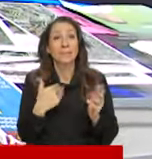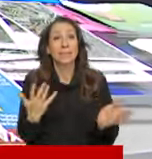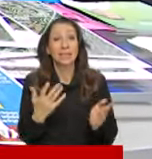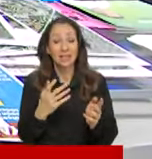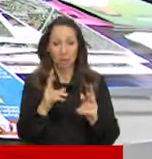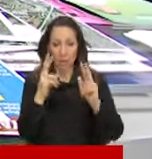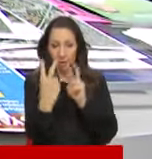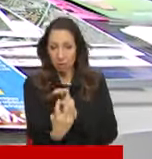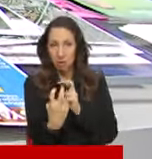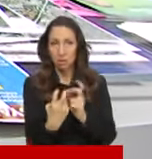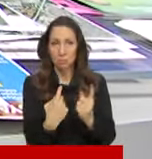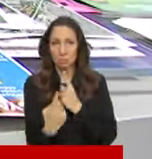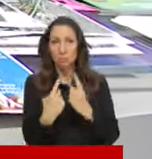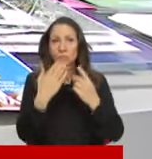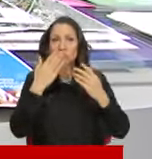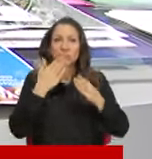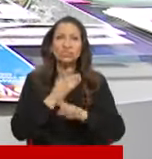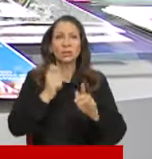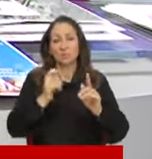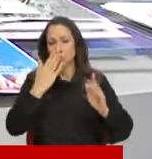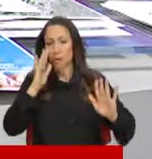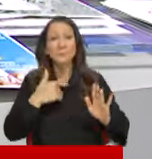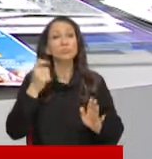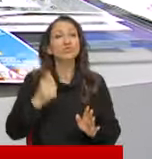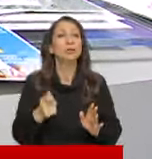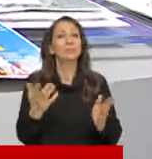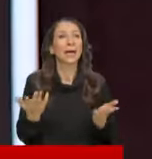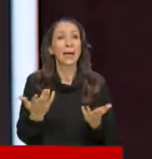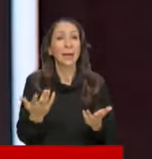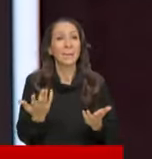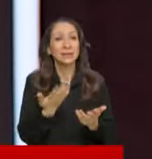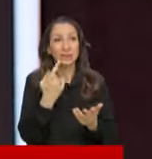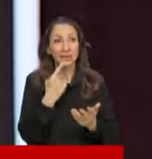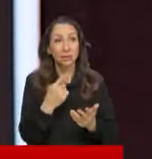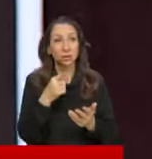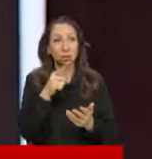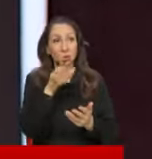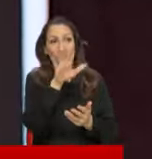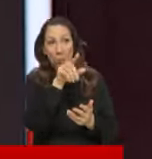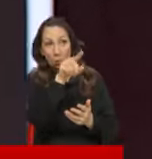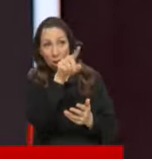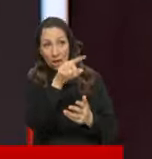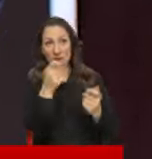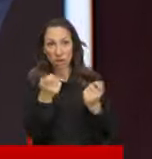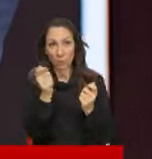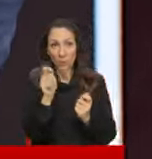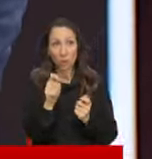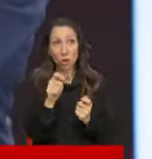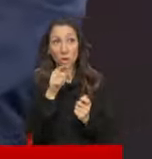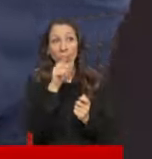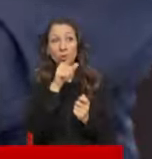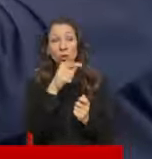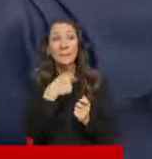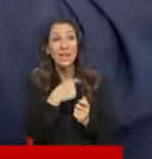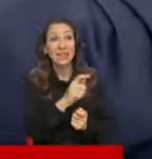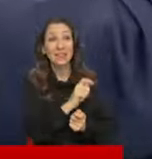karşılıklı şeffaf bir şekilde yapıyoruz ve bizim şartımız şu Mesela diyelim ki şu bölgede bir iş çalışma mı yapıyoruz burada